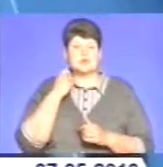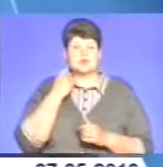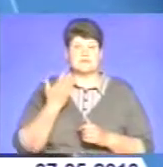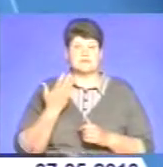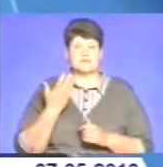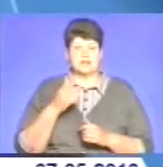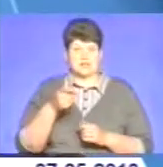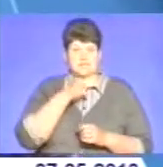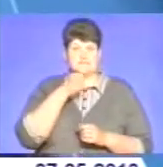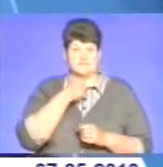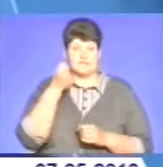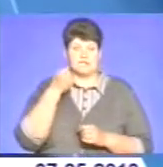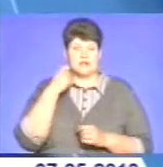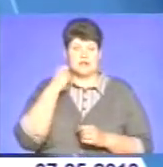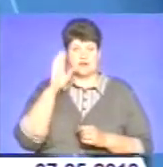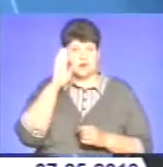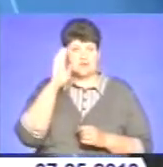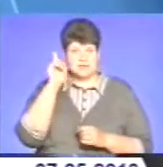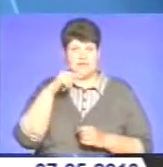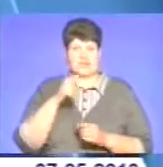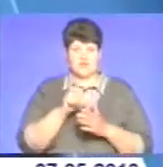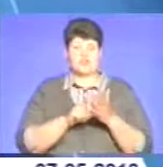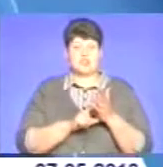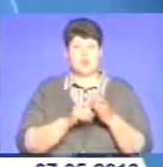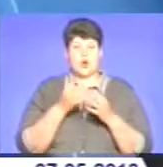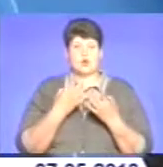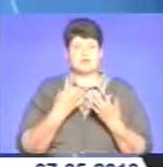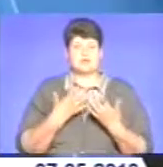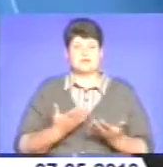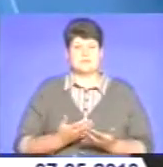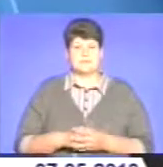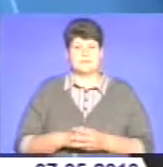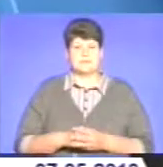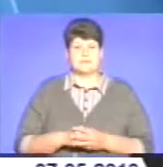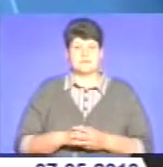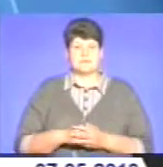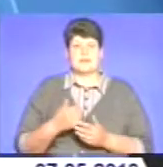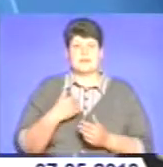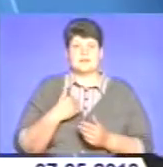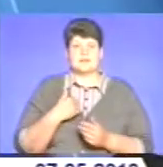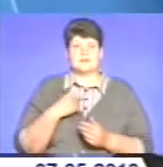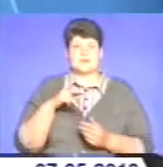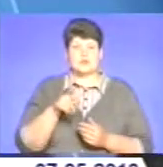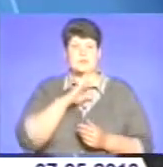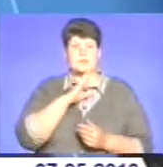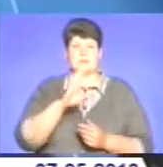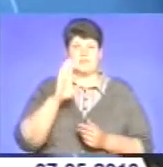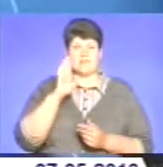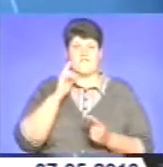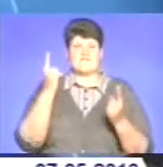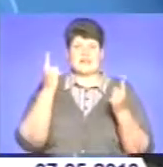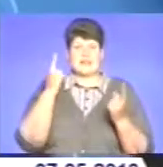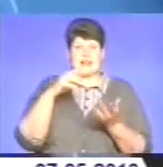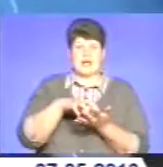Сусан. Великий хлопчик. Ти знаєш віршик? Так. Скажи, будь ласка. Пишуть матюся велику